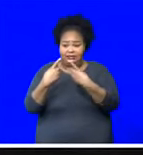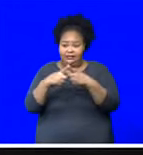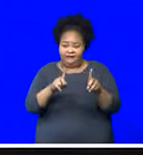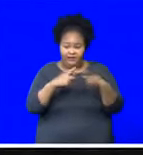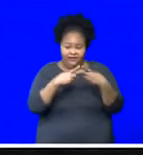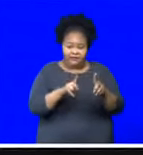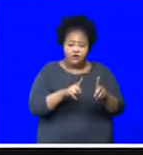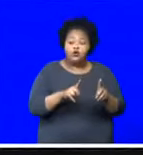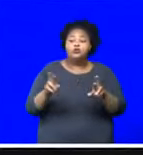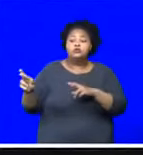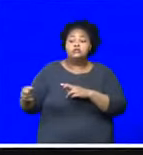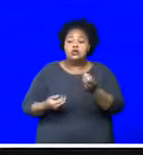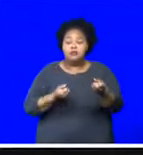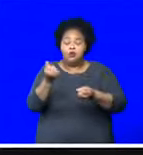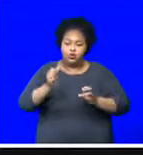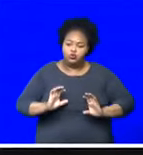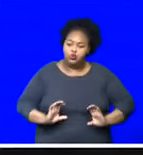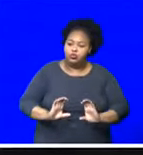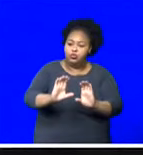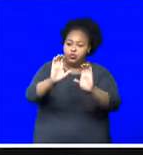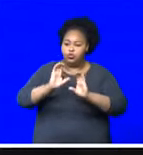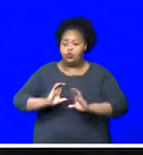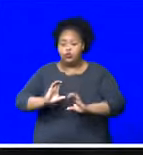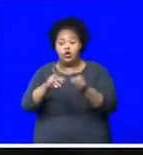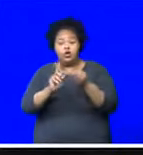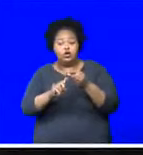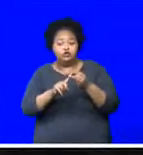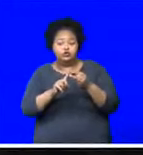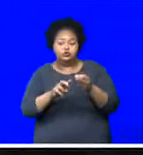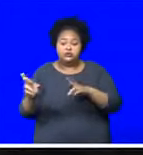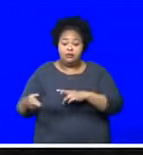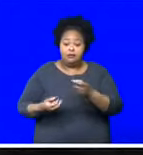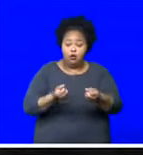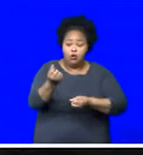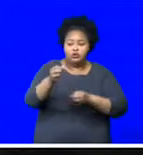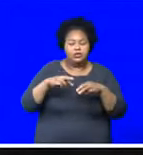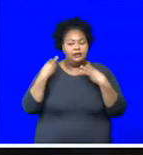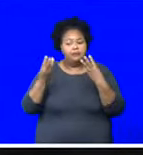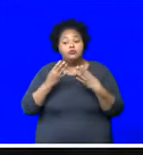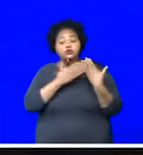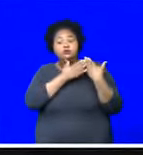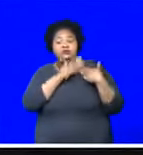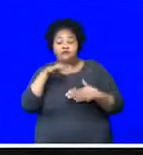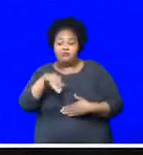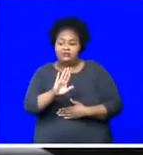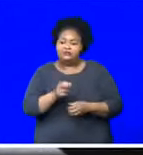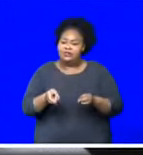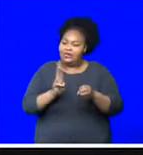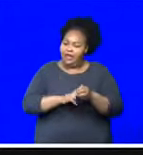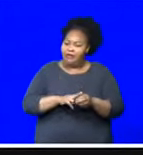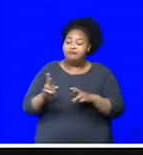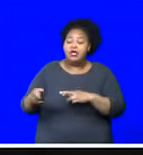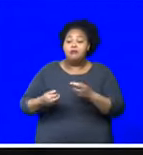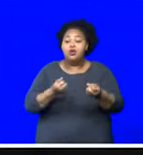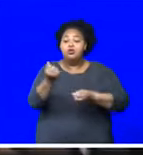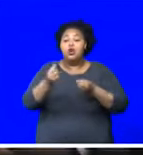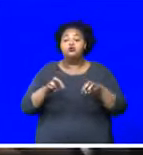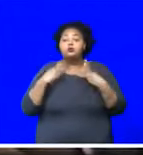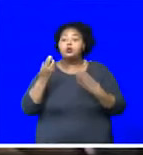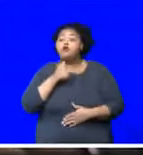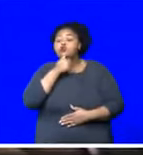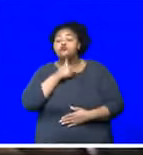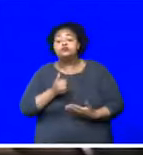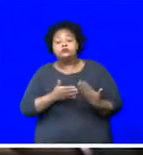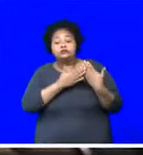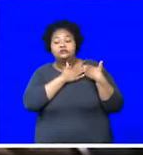construction to vehicle safety, to safe road use and post-crash care.